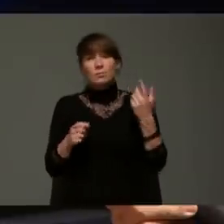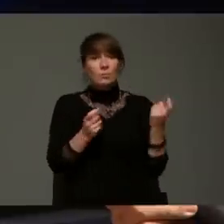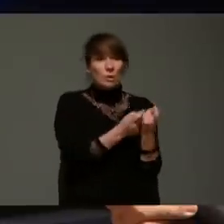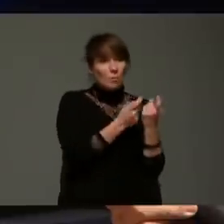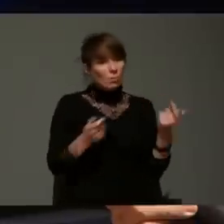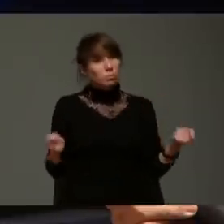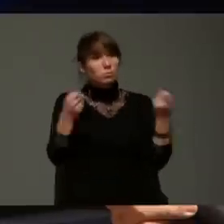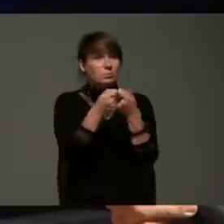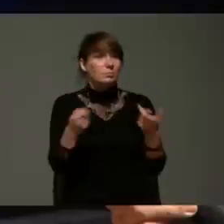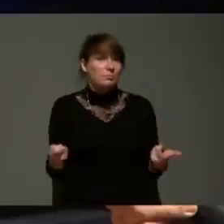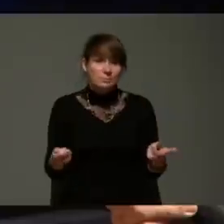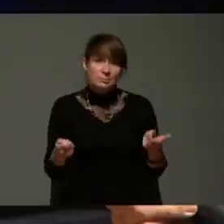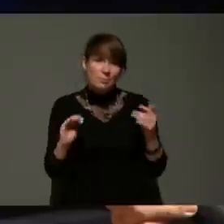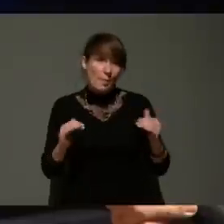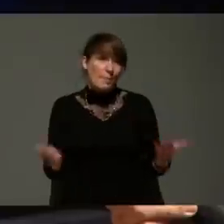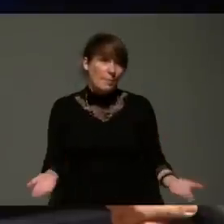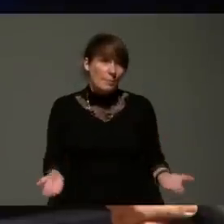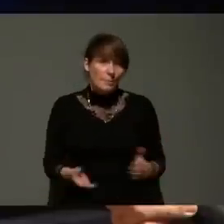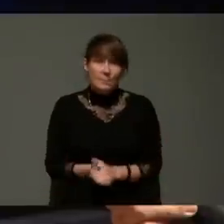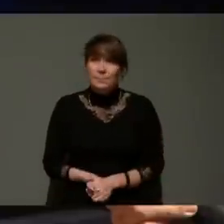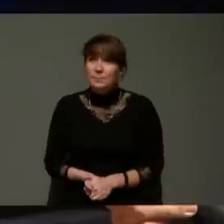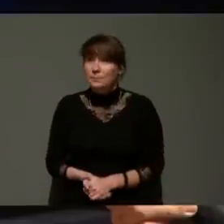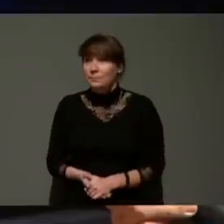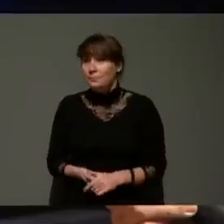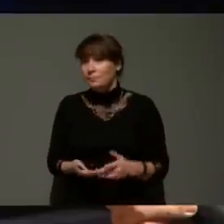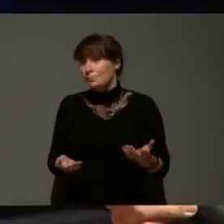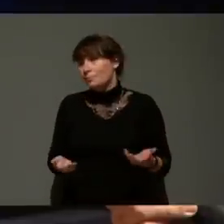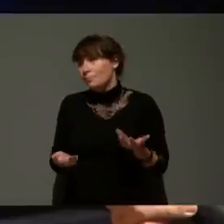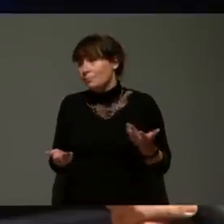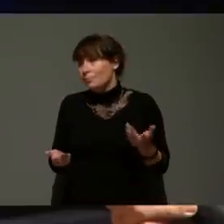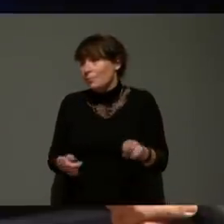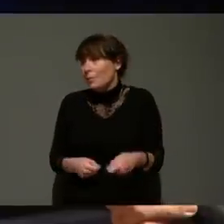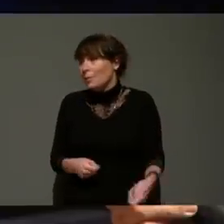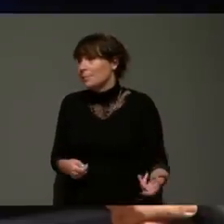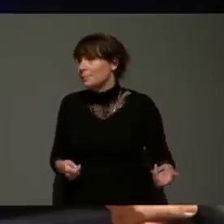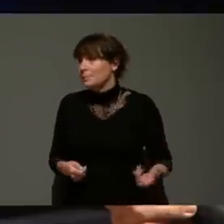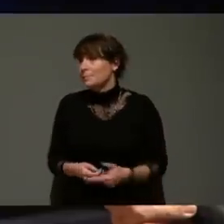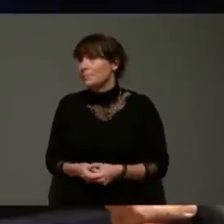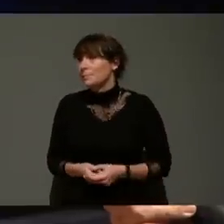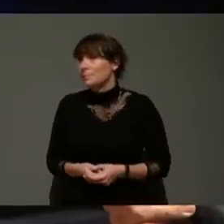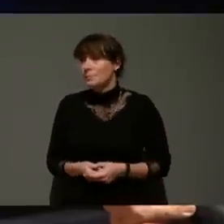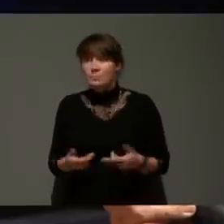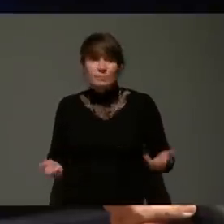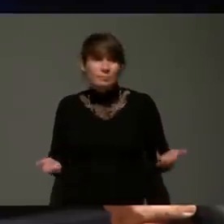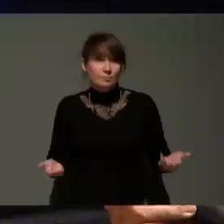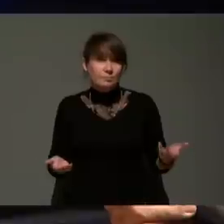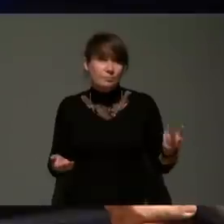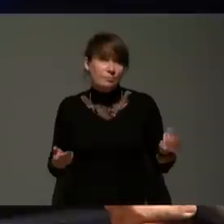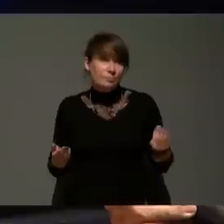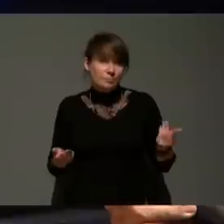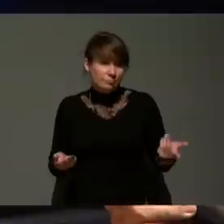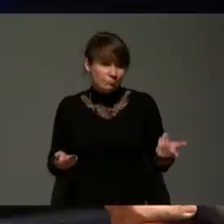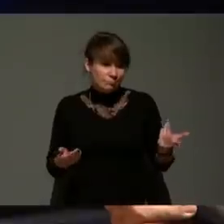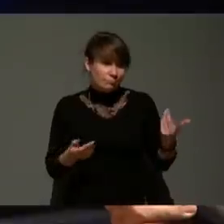d'entraînement était adaptée à mon activité professionnelle. Et donc, forcément, là, maintenant que j'ai plus